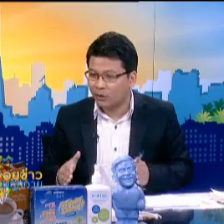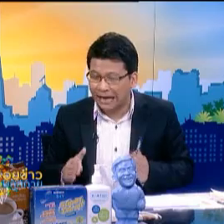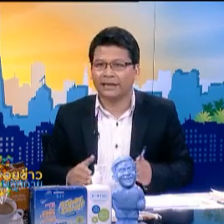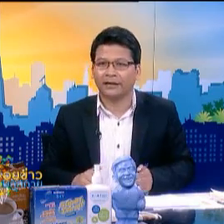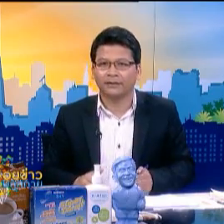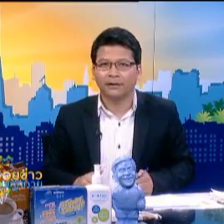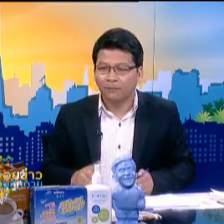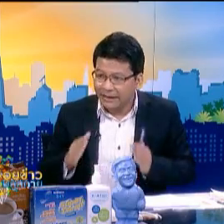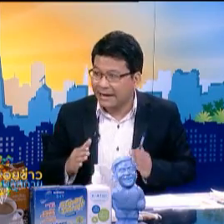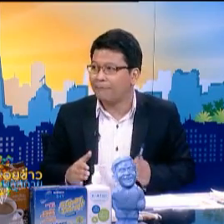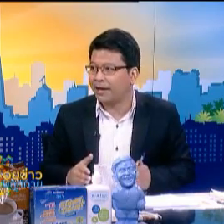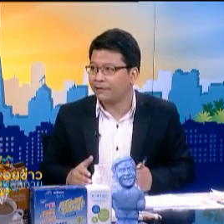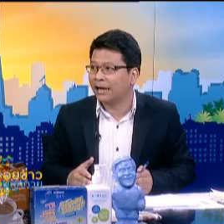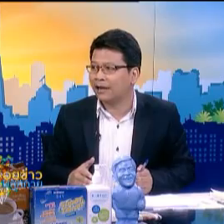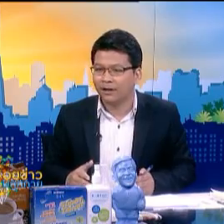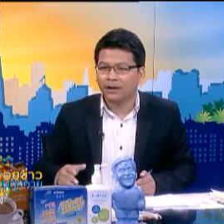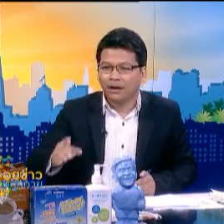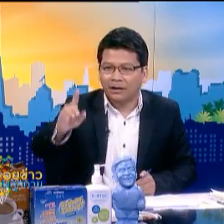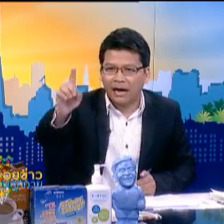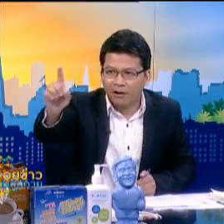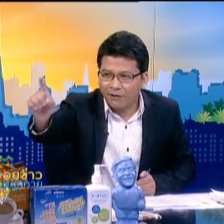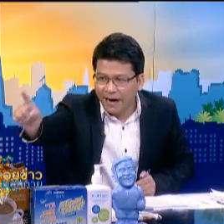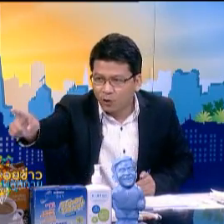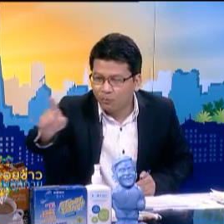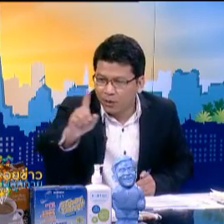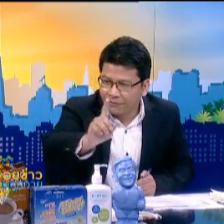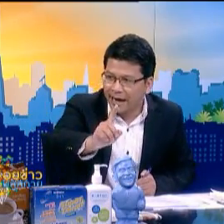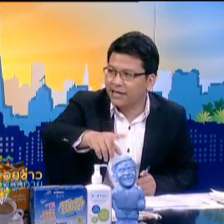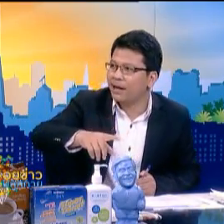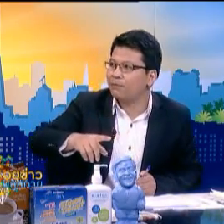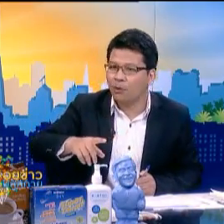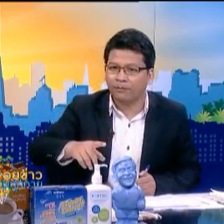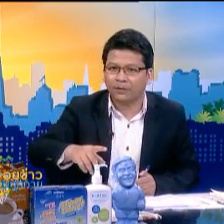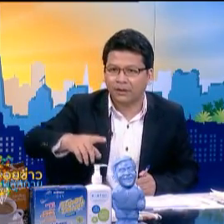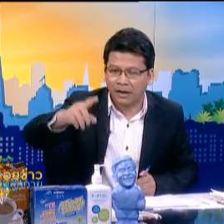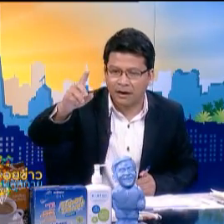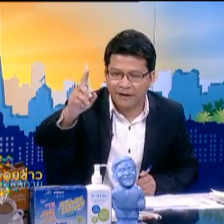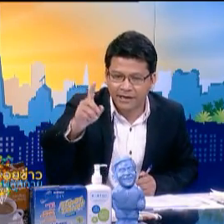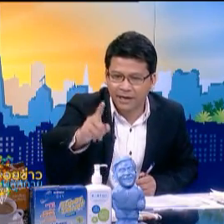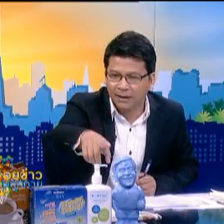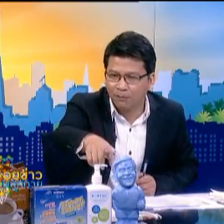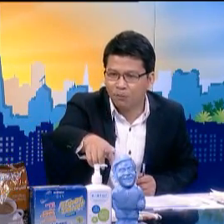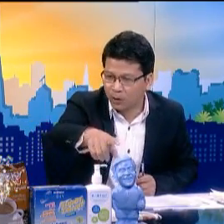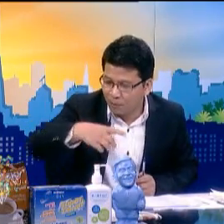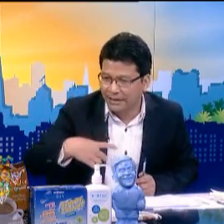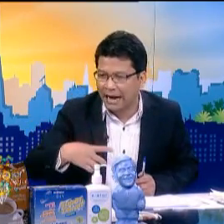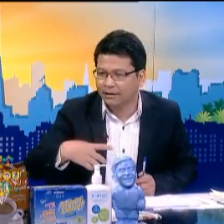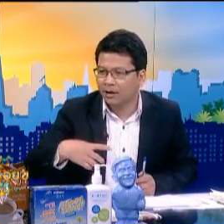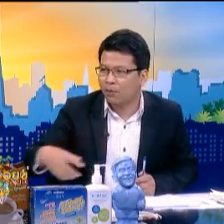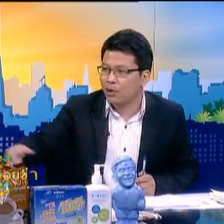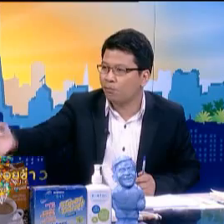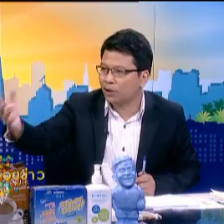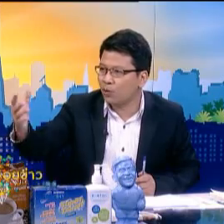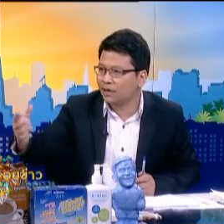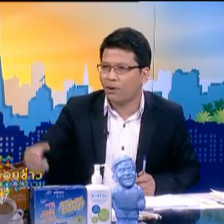หน้าที่ของท่านเนี่ยพฤติกรรมเนี่ยนะฮะเดี๋ยวให้ฝ่ายโน้นพูดให้ฝ่ายนี้ไม่พูดฝ่ายนี้กำลังพูดประท้วงประธาน